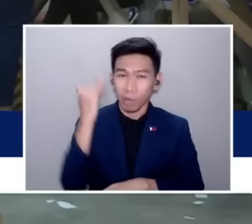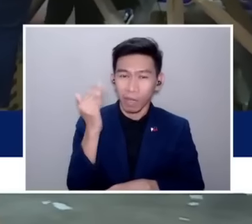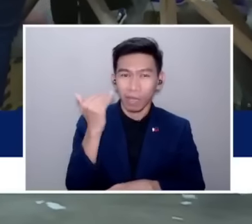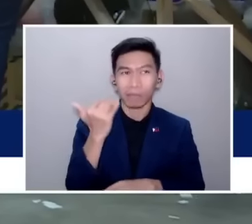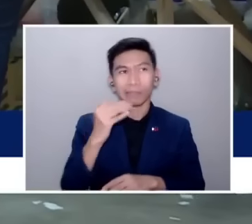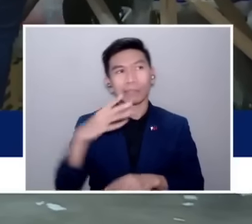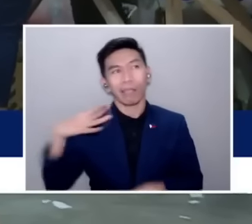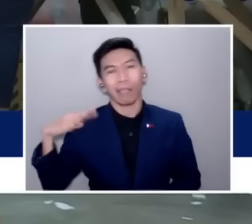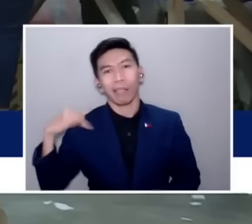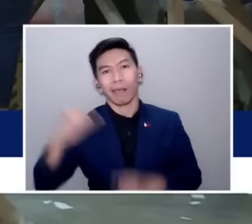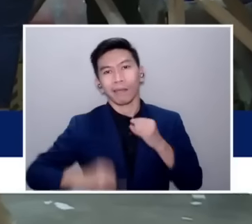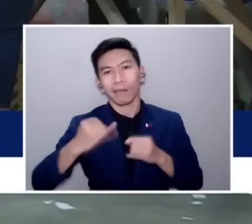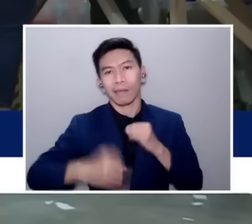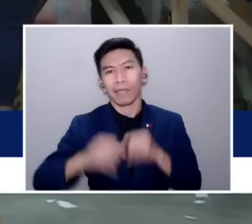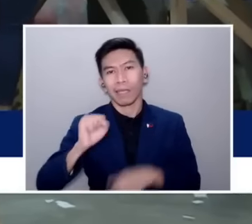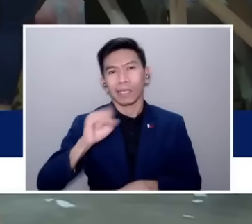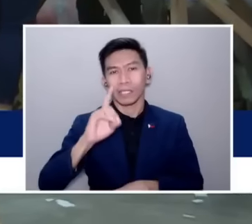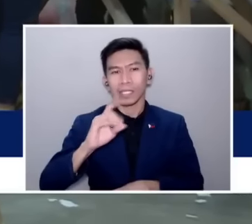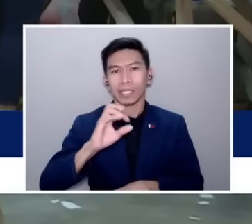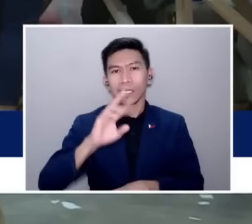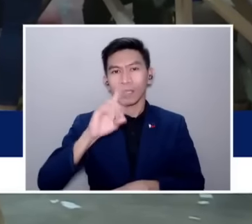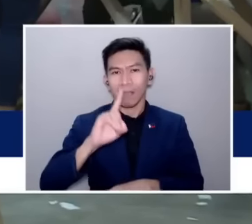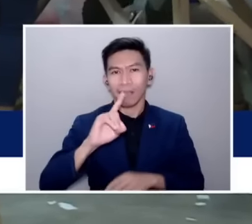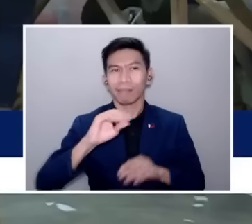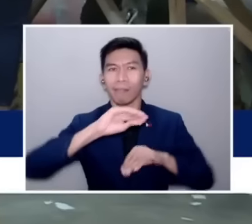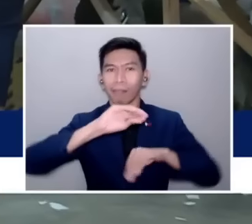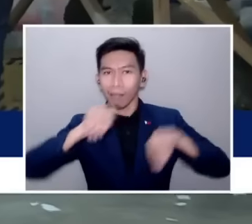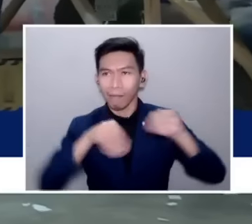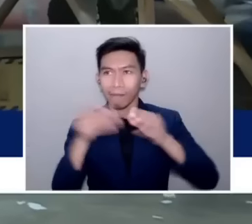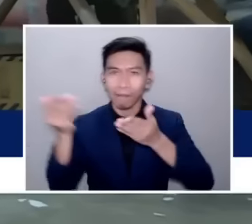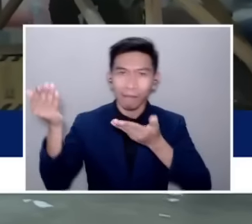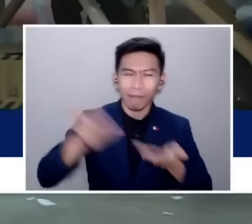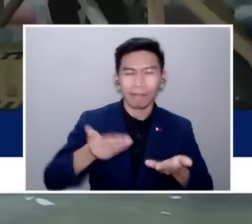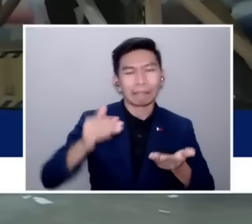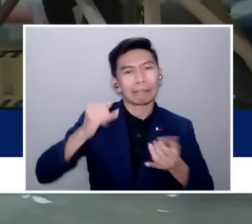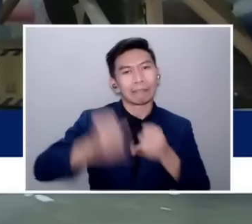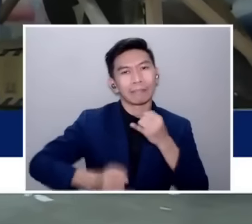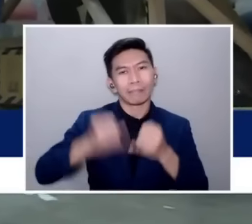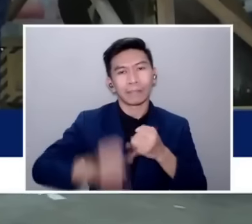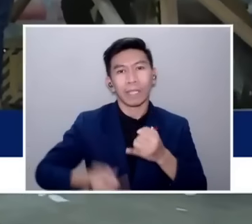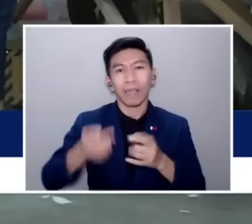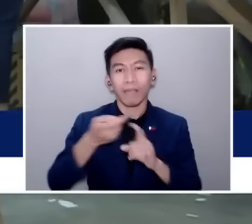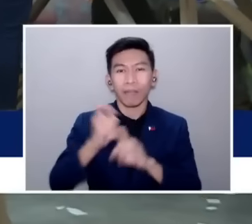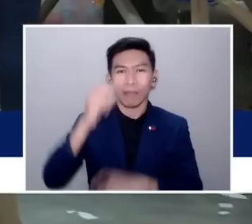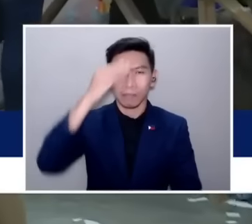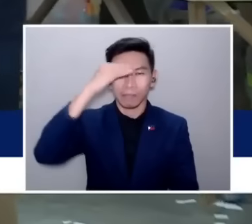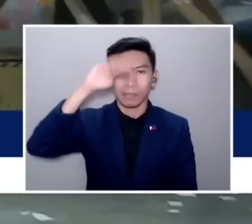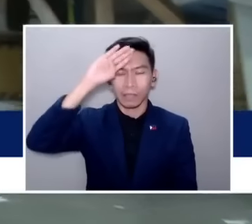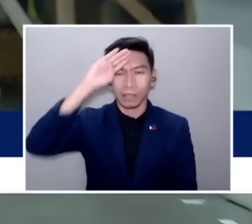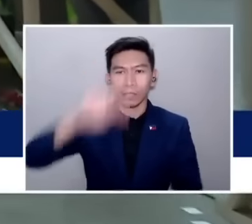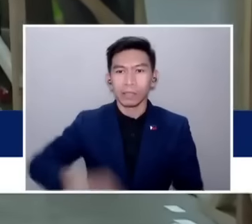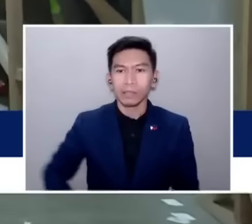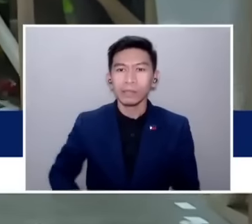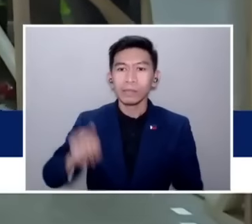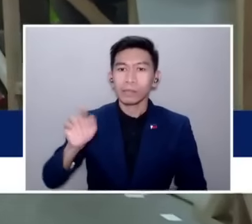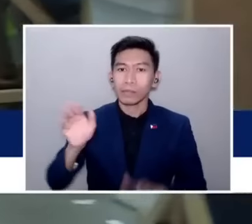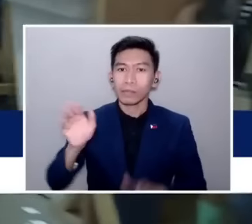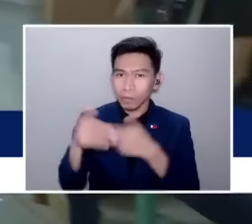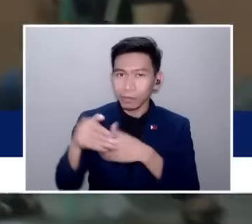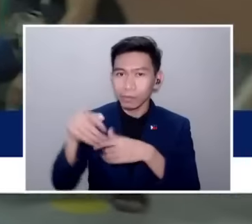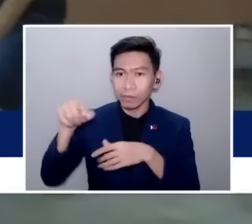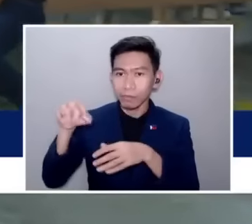cards na inaasahan ngang manggagaling mula sa Cavite. Isa dun sa mga apektadong clustered precinct, itong